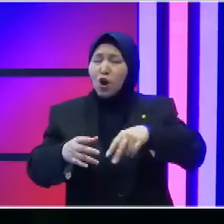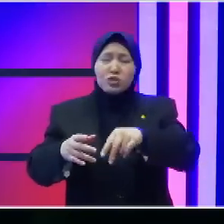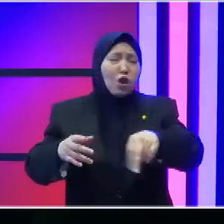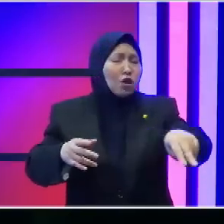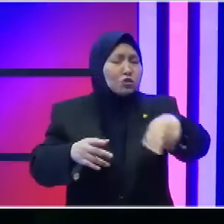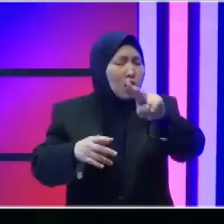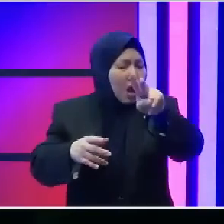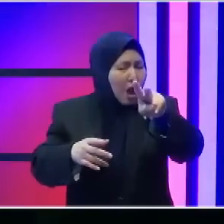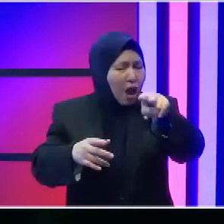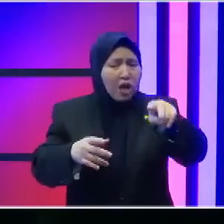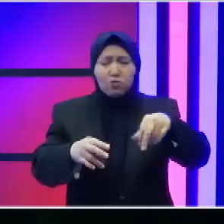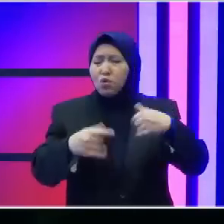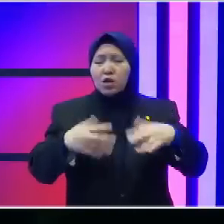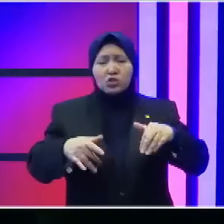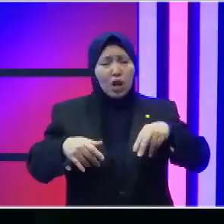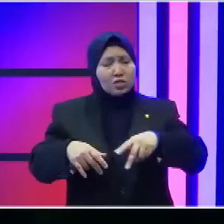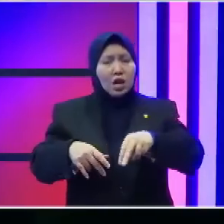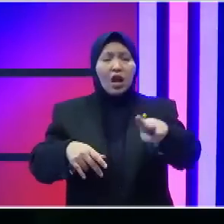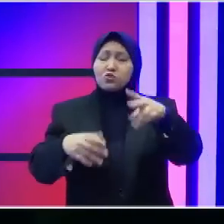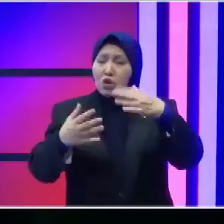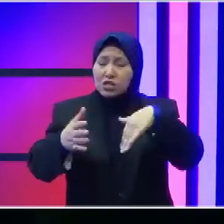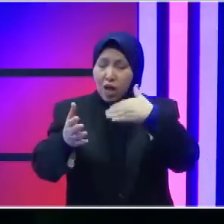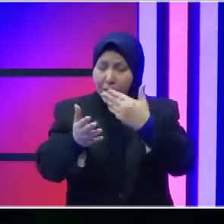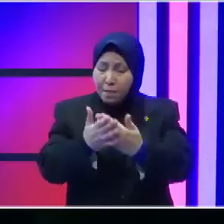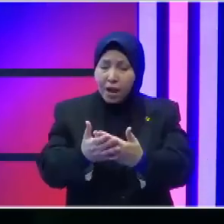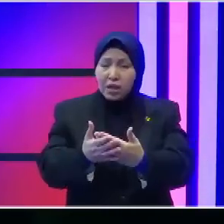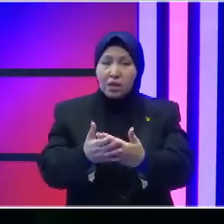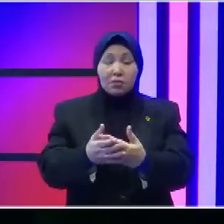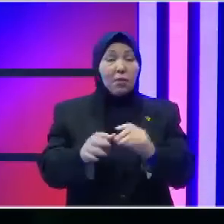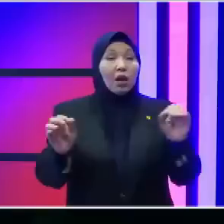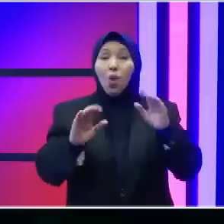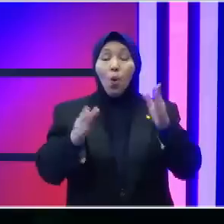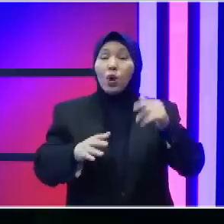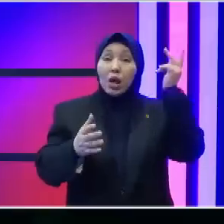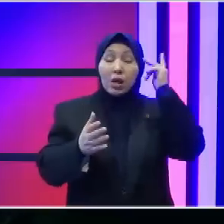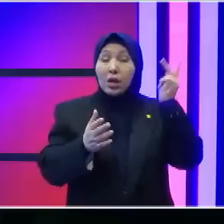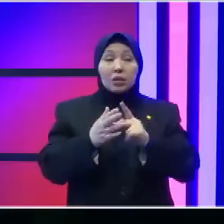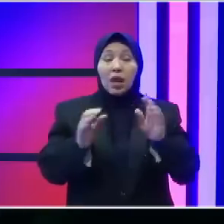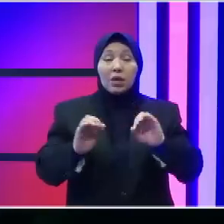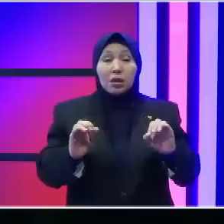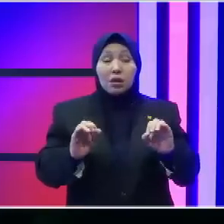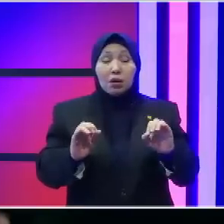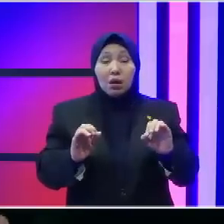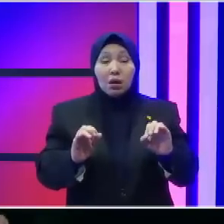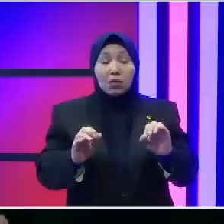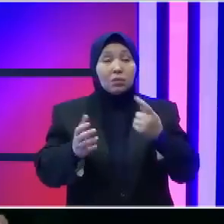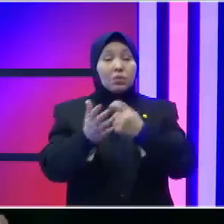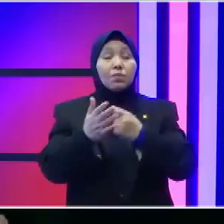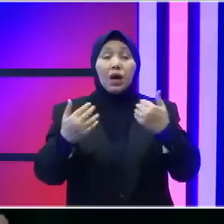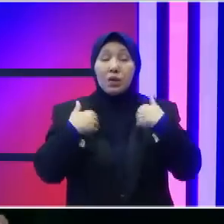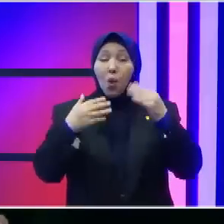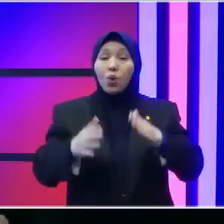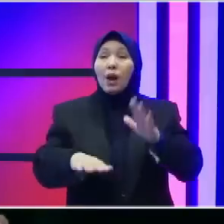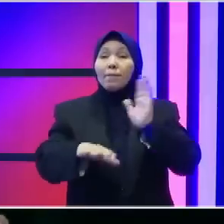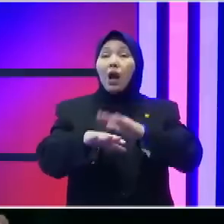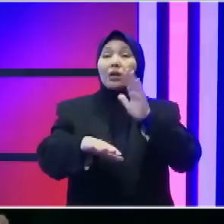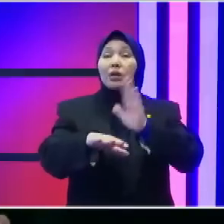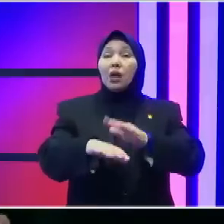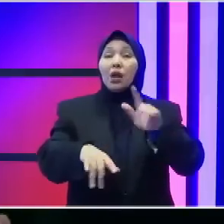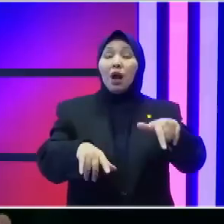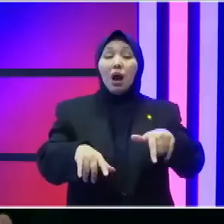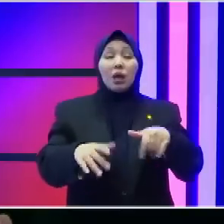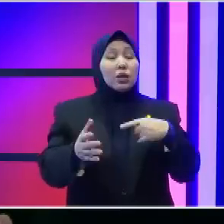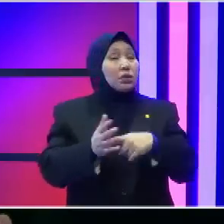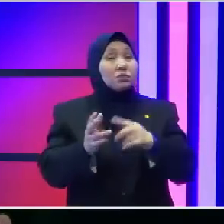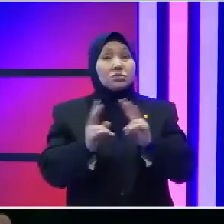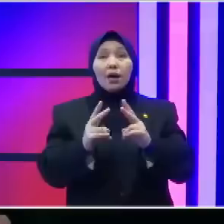ataha nudiya ya Musa, dah pergi sampai sana, tak ada orang kenal di padang pasir, tiba-tiba ada orang panggil. Wah, ini